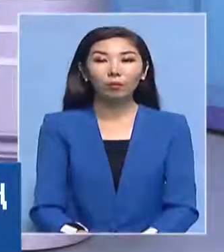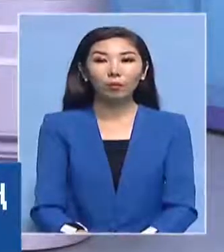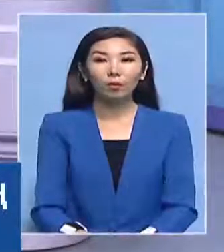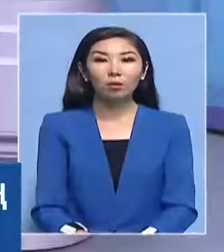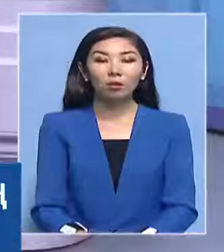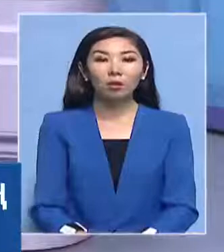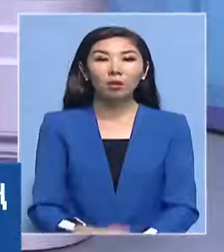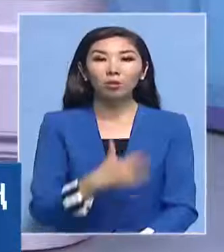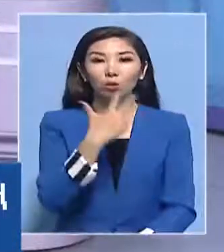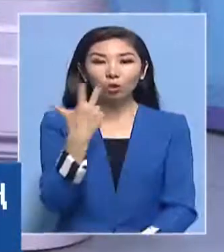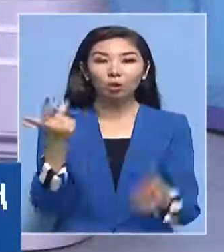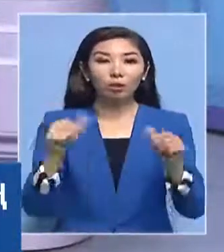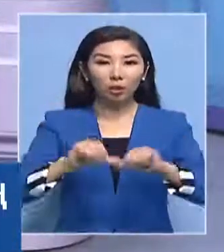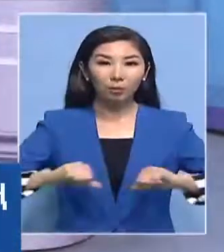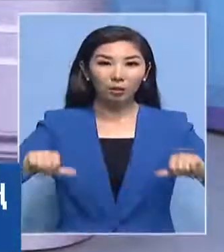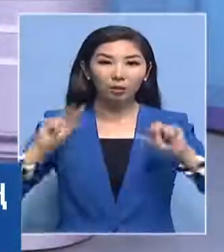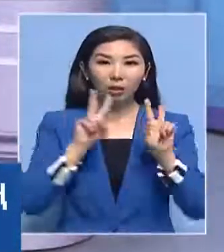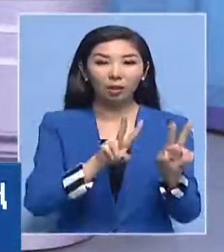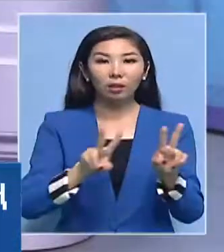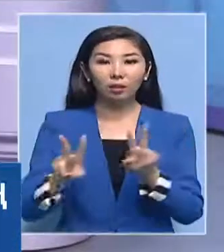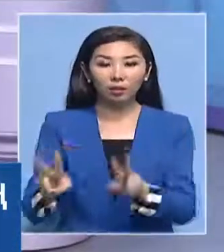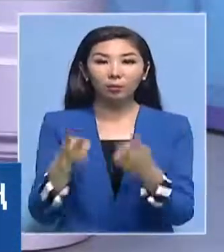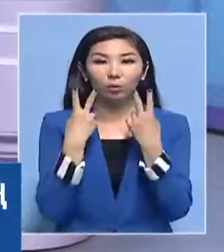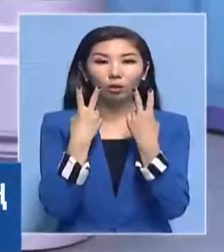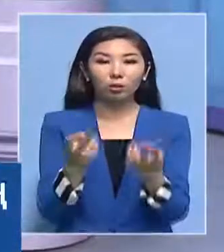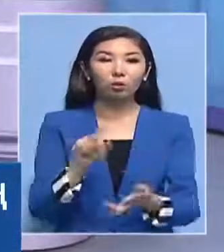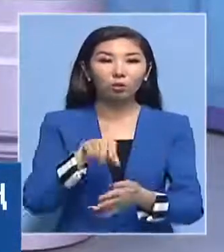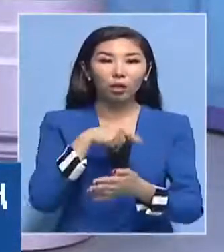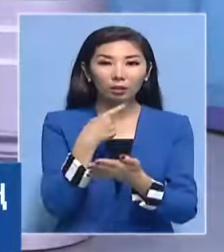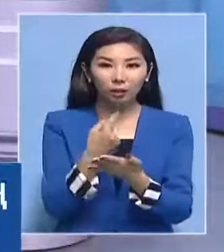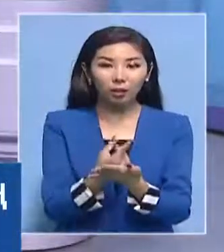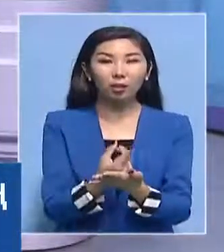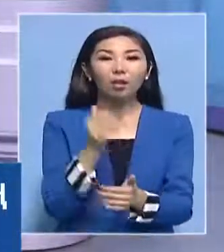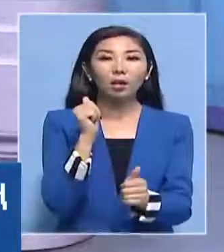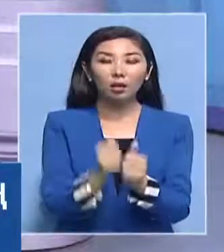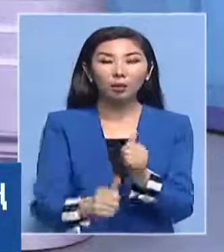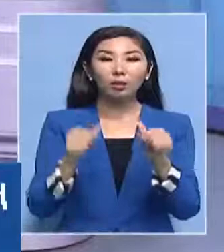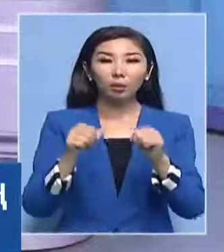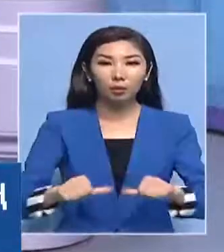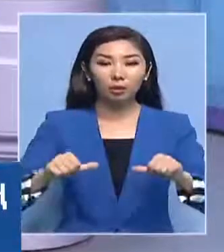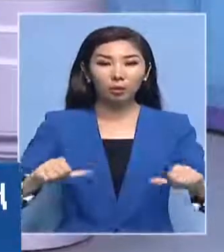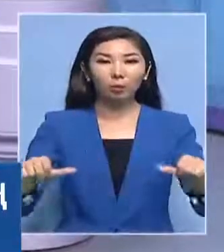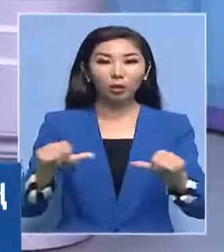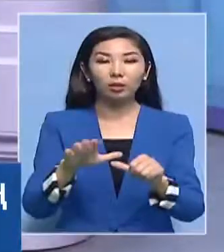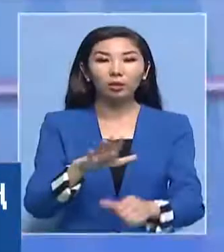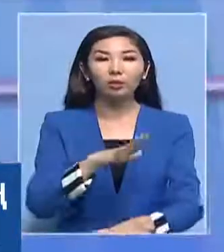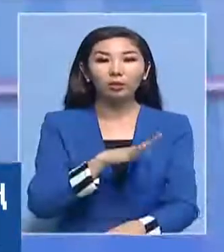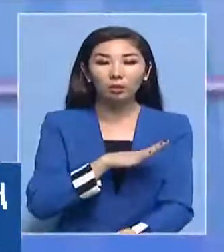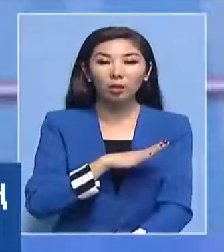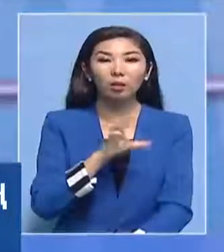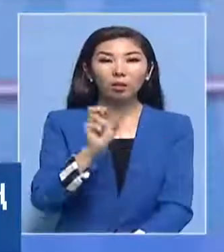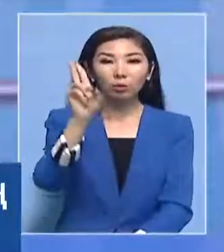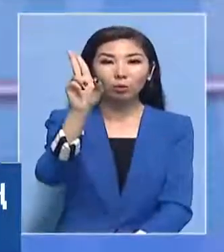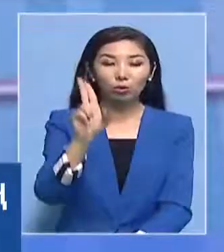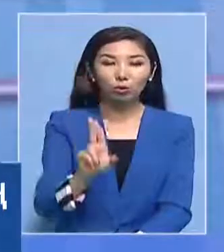әріптестіктің жаңа шақты комиссияда қаралатын сұрақтар әрбір комиссияда қаралатын бұл жаңа